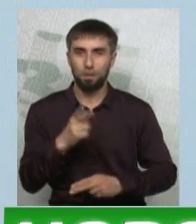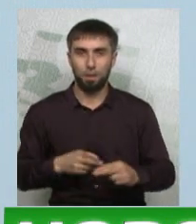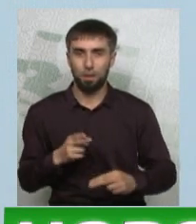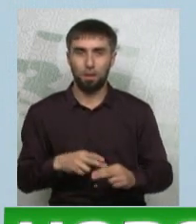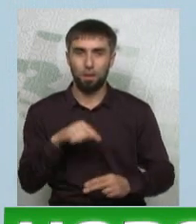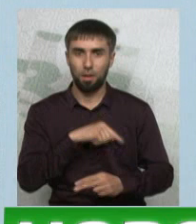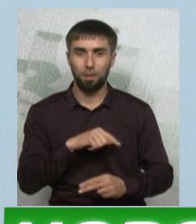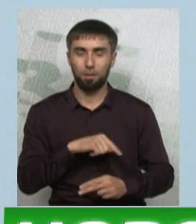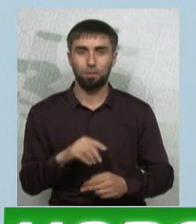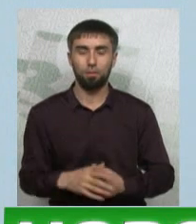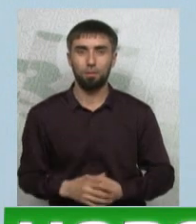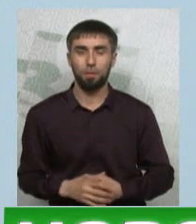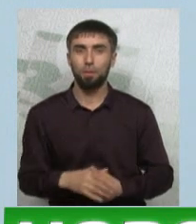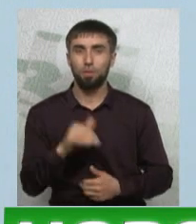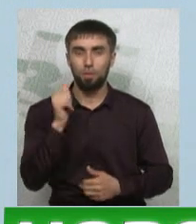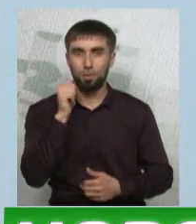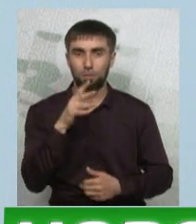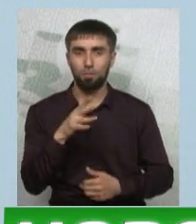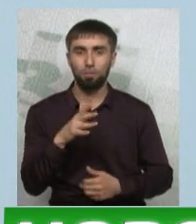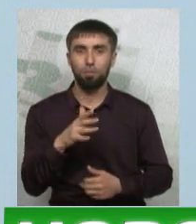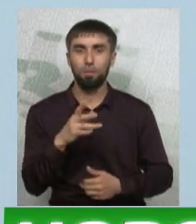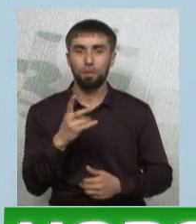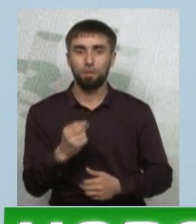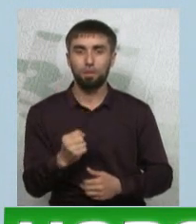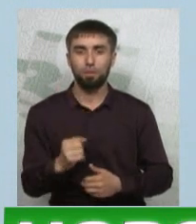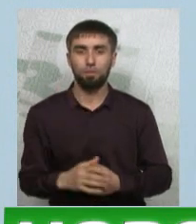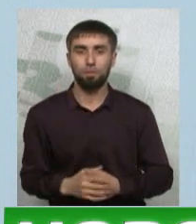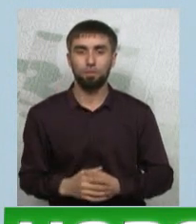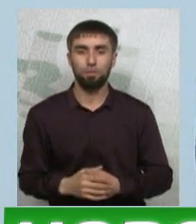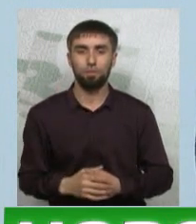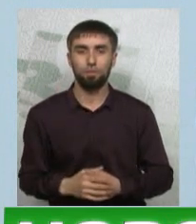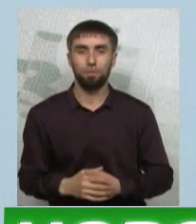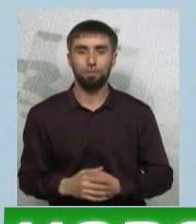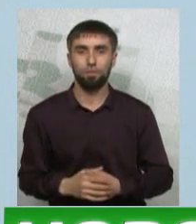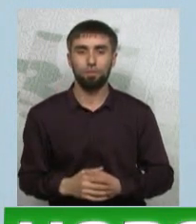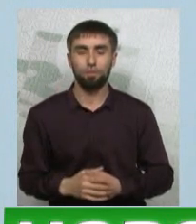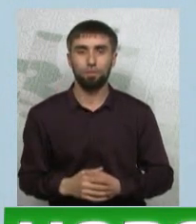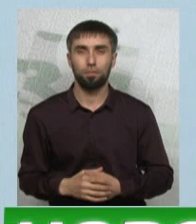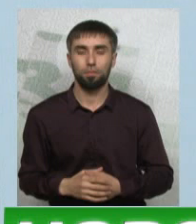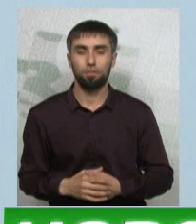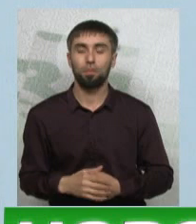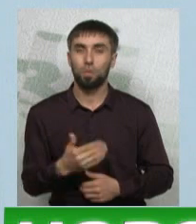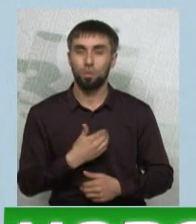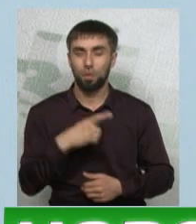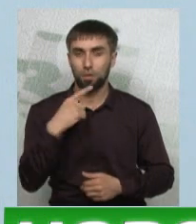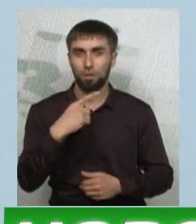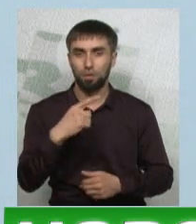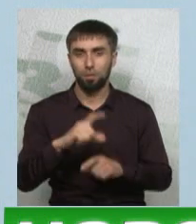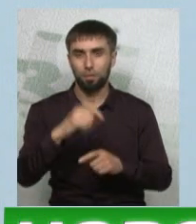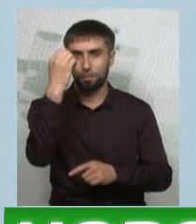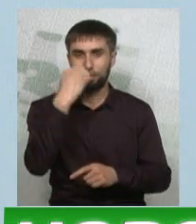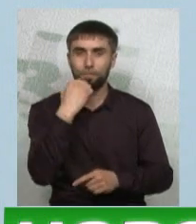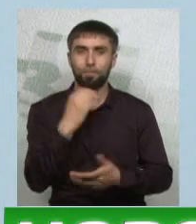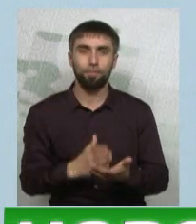стержнем, вот, которых, наверное, слова нет, отсутствует вообще. Конечно, хочу сказать слова благодарности